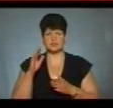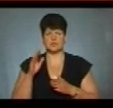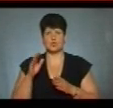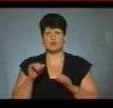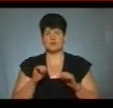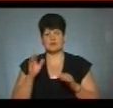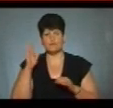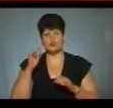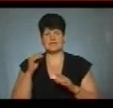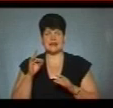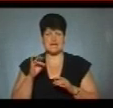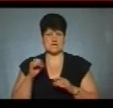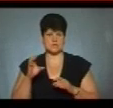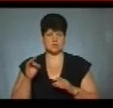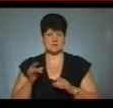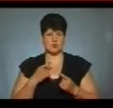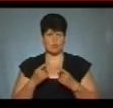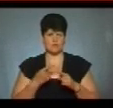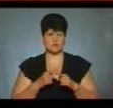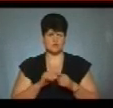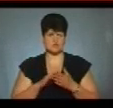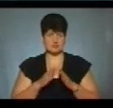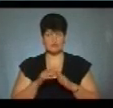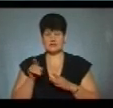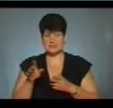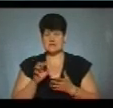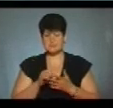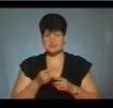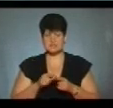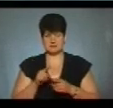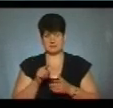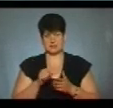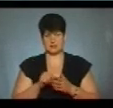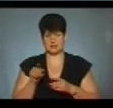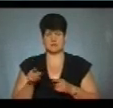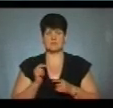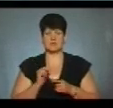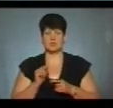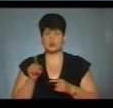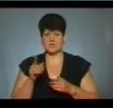управління водних ресурсів, і от ми обговоримо цю ситуацію. І вони займаються цим питанням, в дійсності,